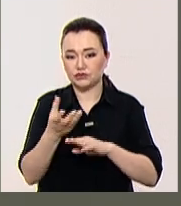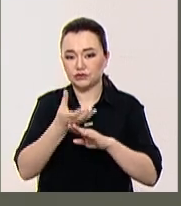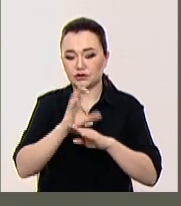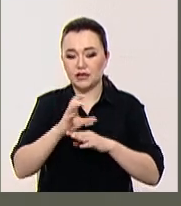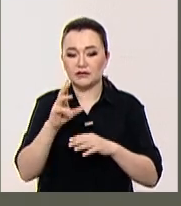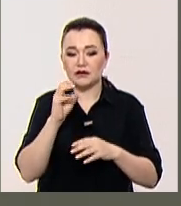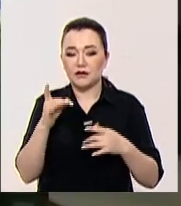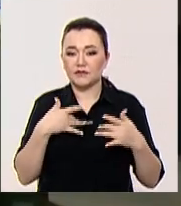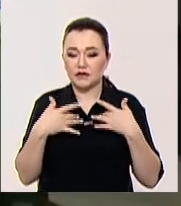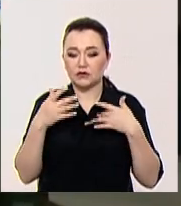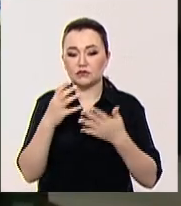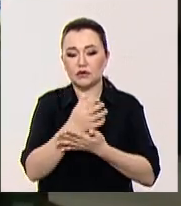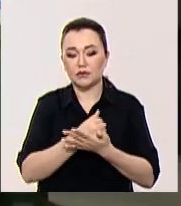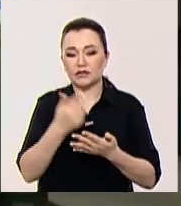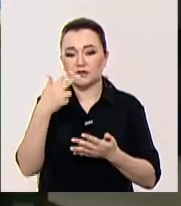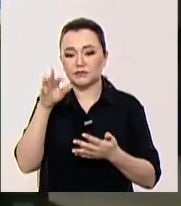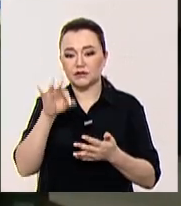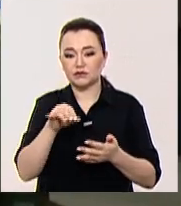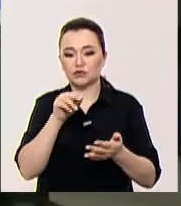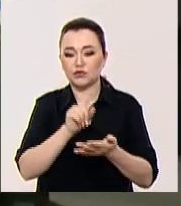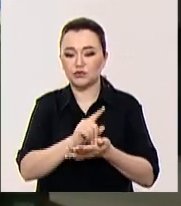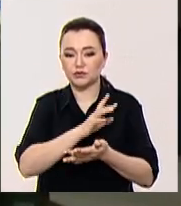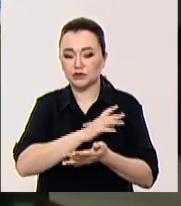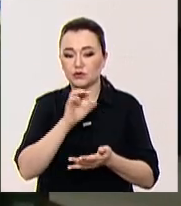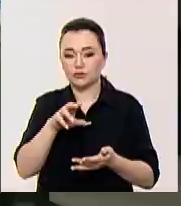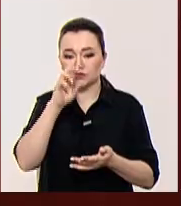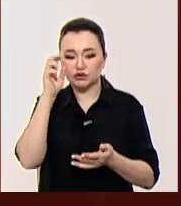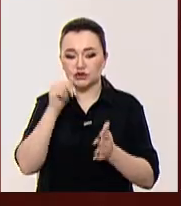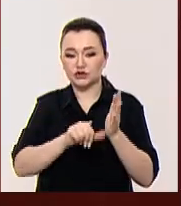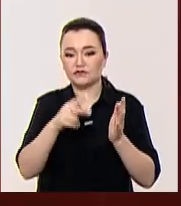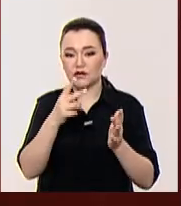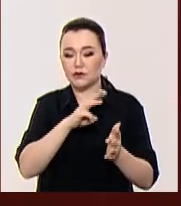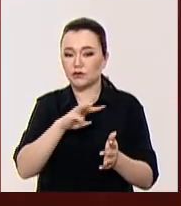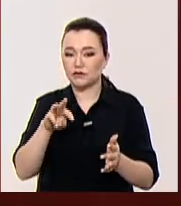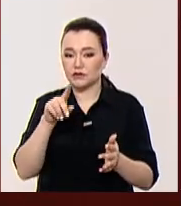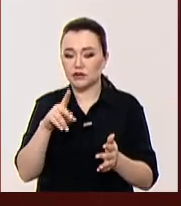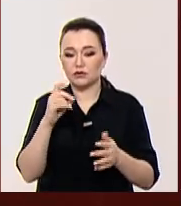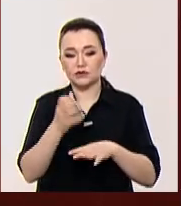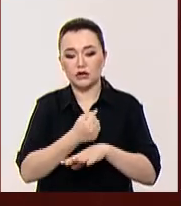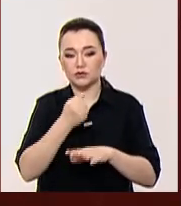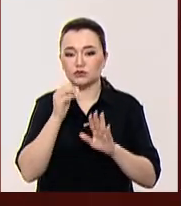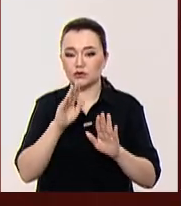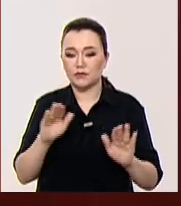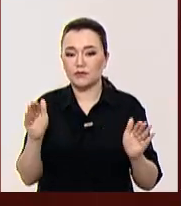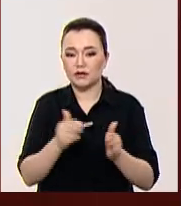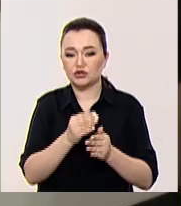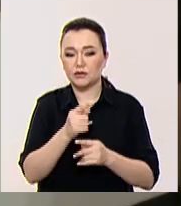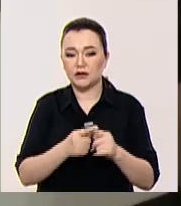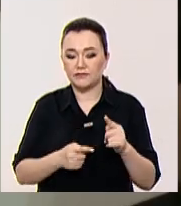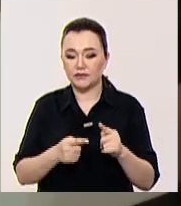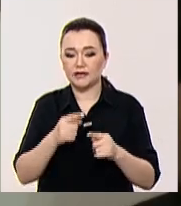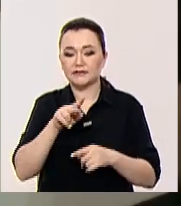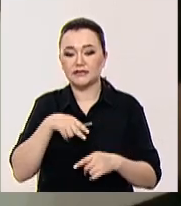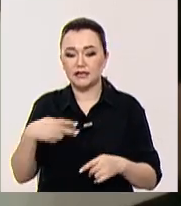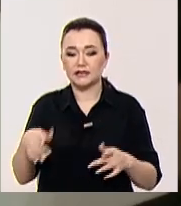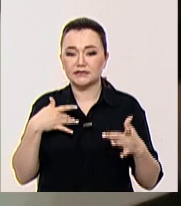году должен был собрать 30% от суммы бюджета в 52 миллиона тенге, но заработать удалось меньше половины. Директор